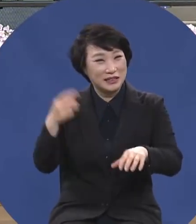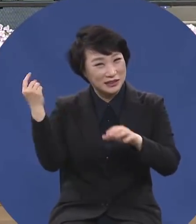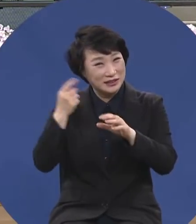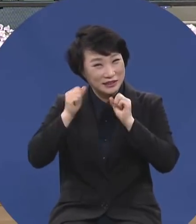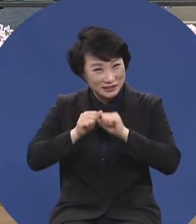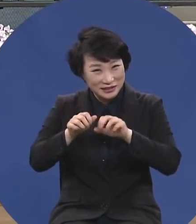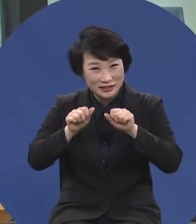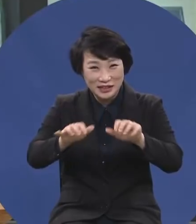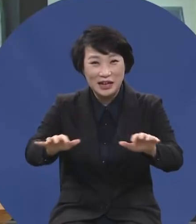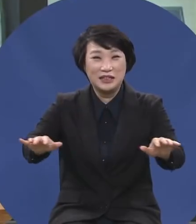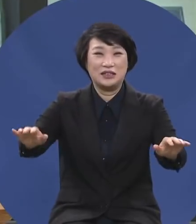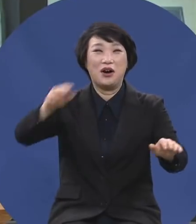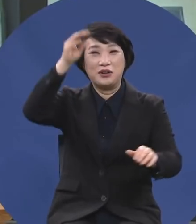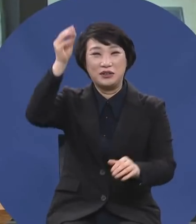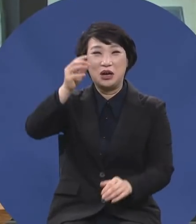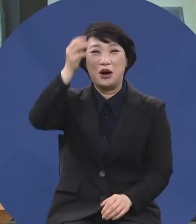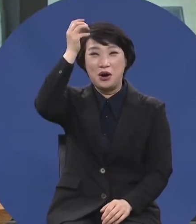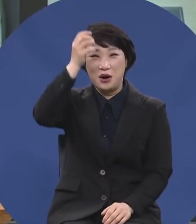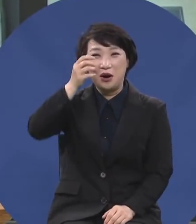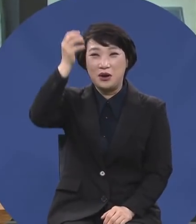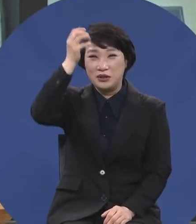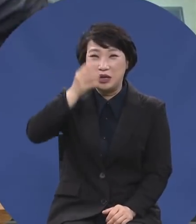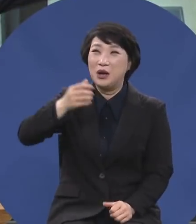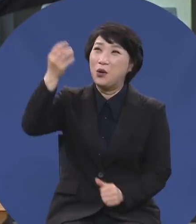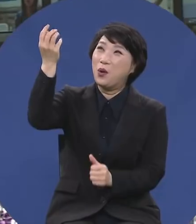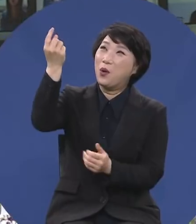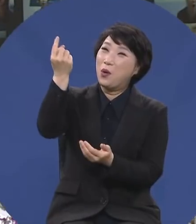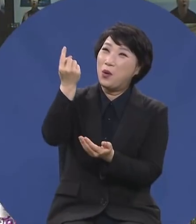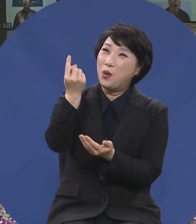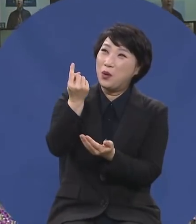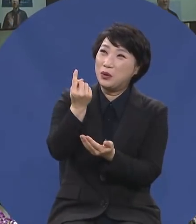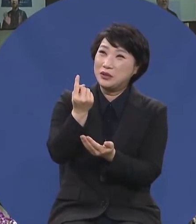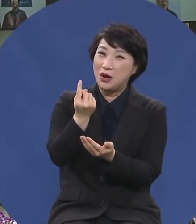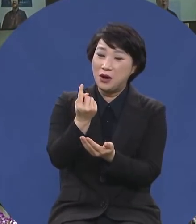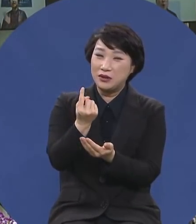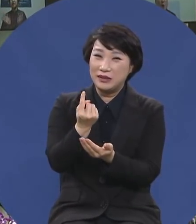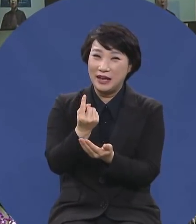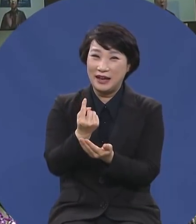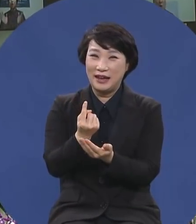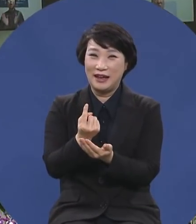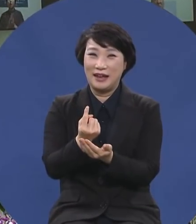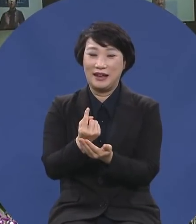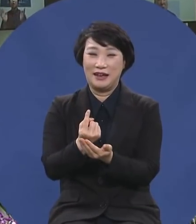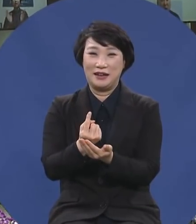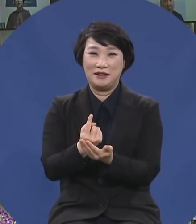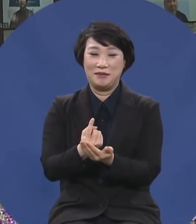성에 들리니 성령이